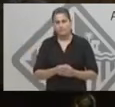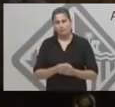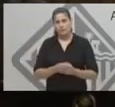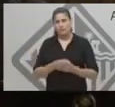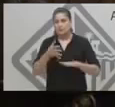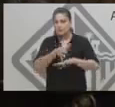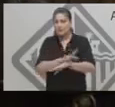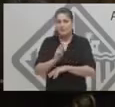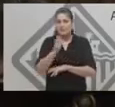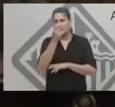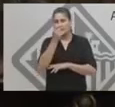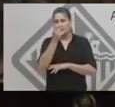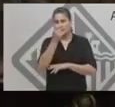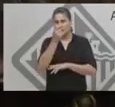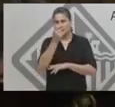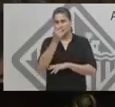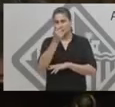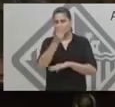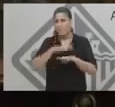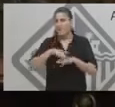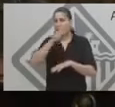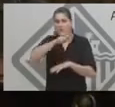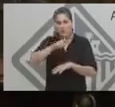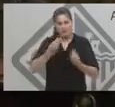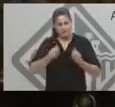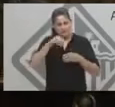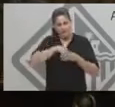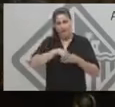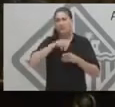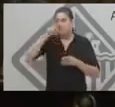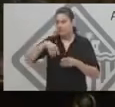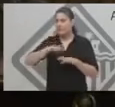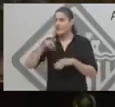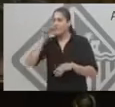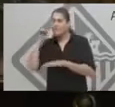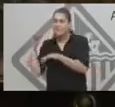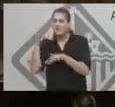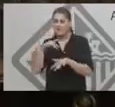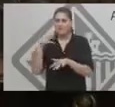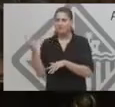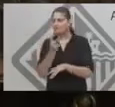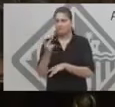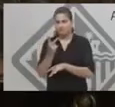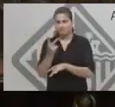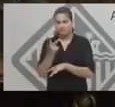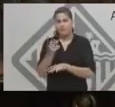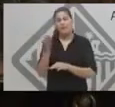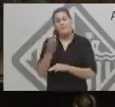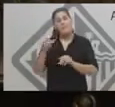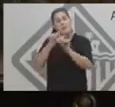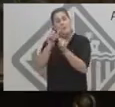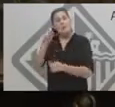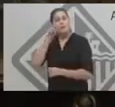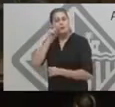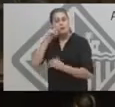ciutat d'èxit per a qui l'habita, també ho serà per a qui la visita. Un dels majors reptes actuals és el de garantir un model de turisme responsable en la ciutat